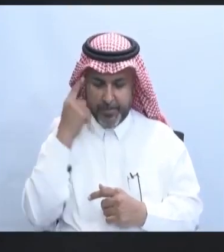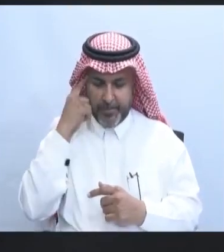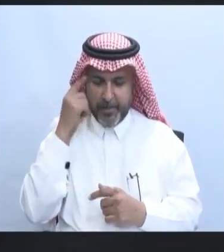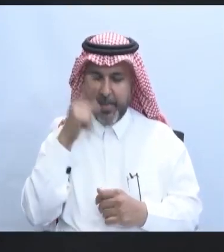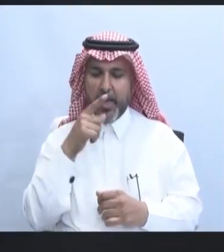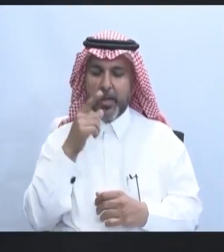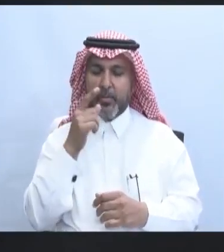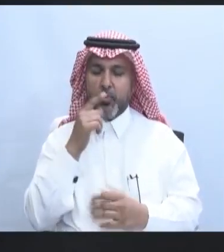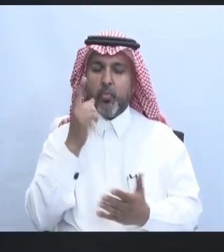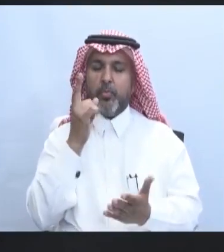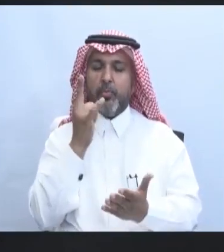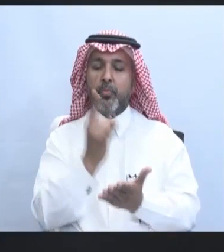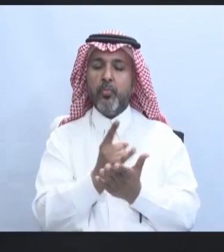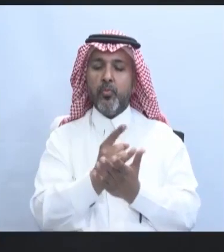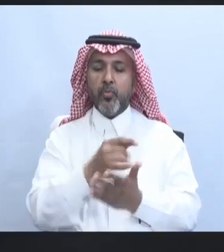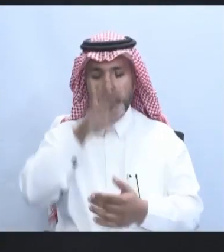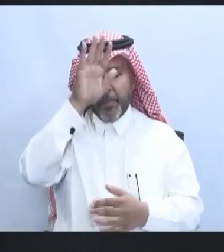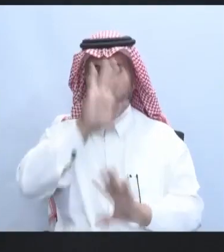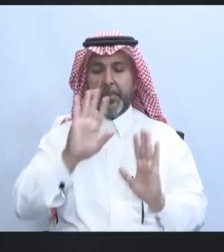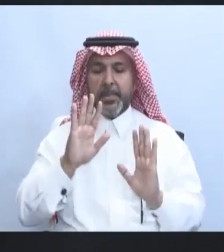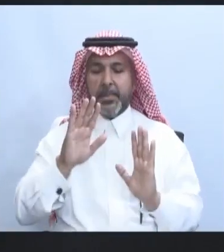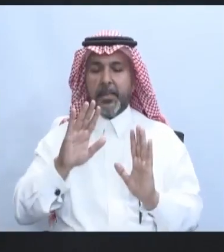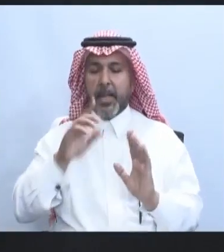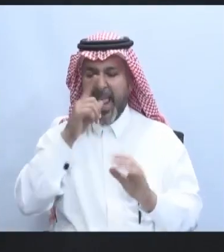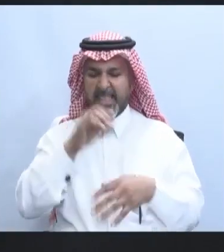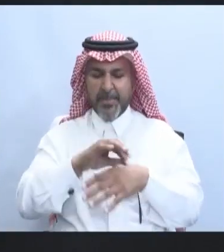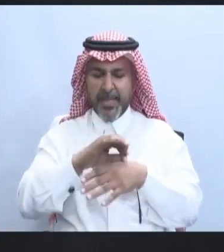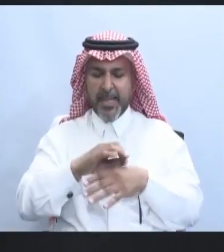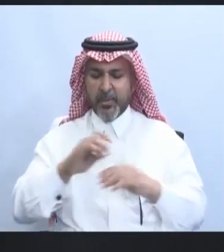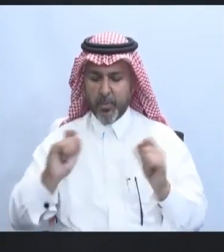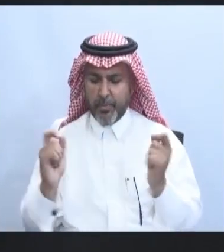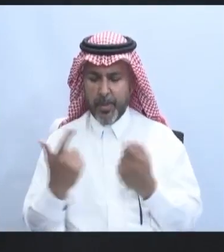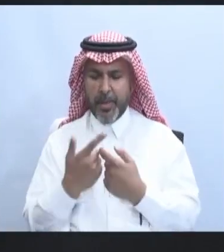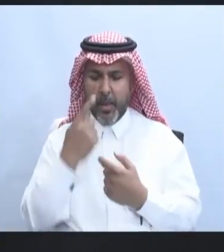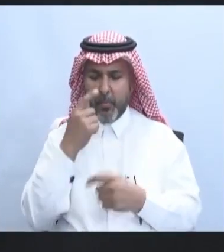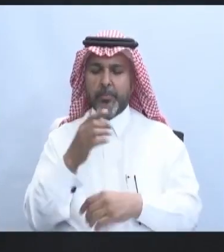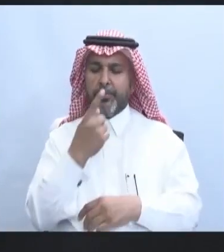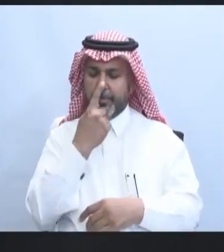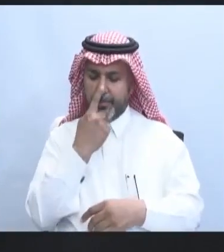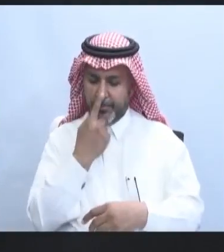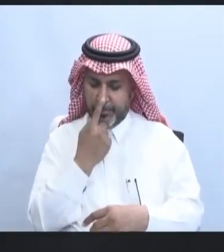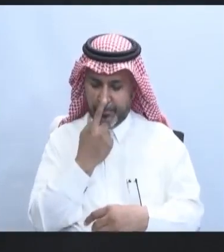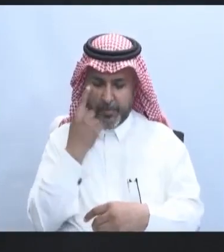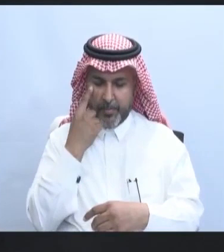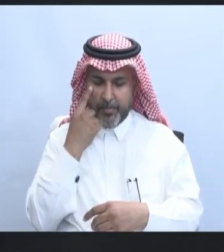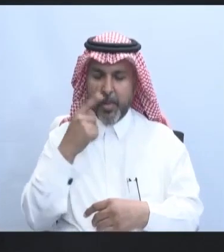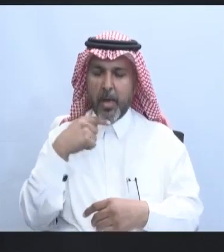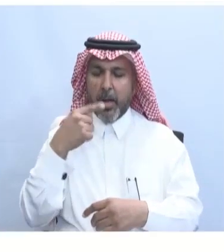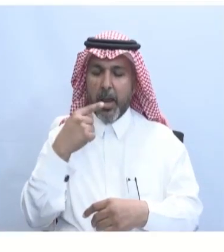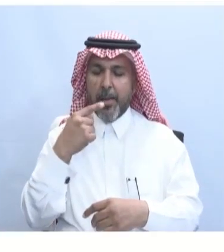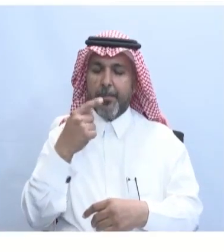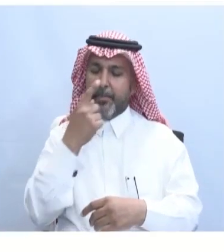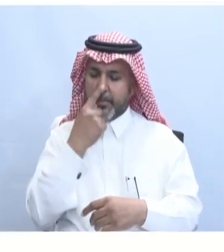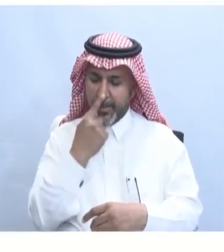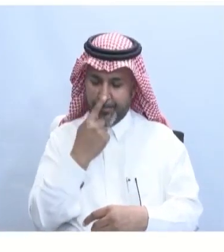من يراس خلافه ويتولى امور المسلمين كما نعلم بعد وفاه رسولنا صلى الله عليه وسلم من تولى